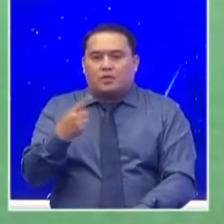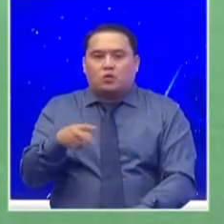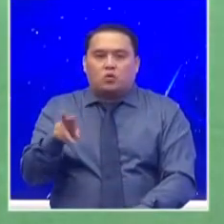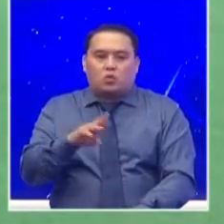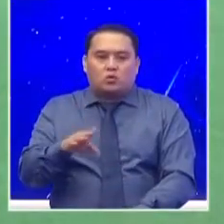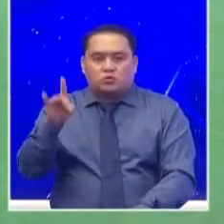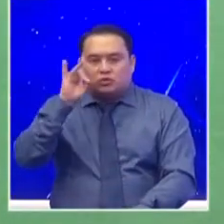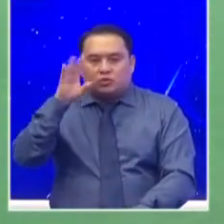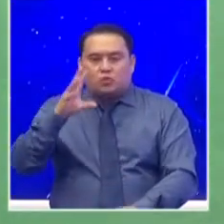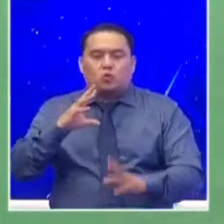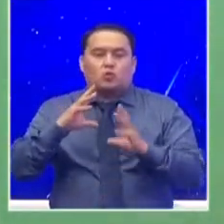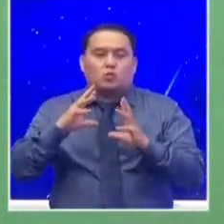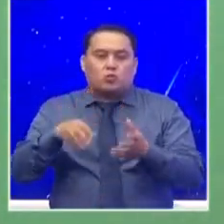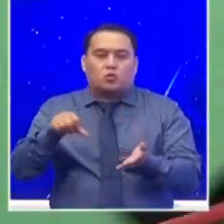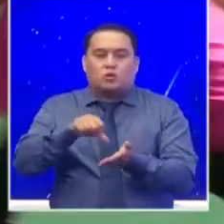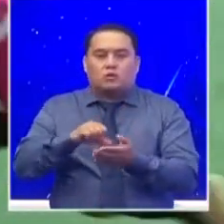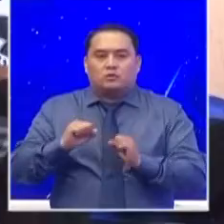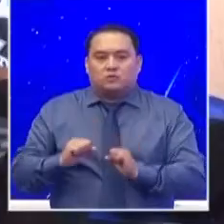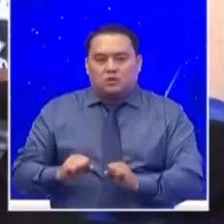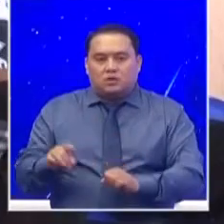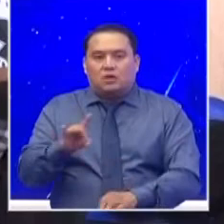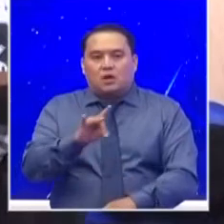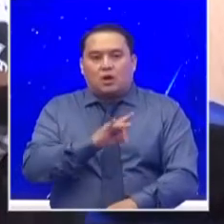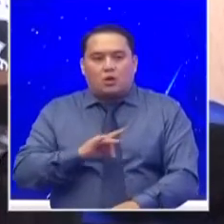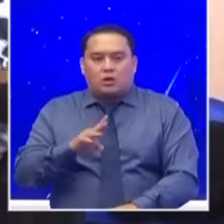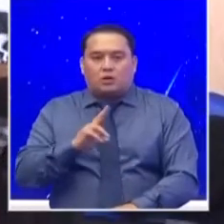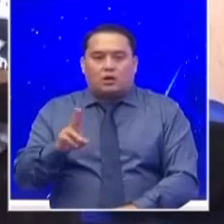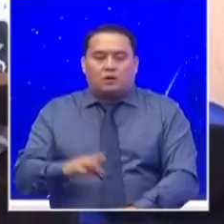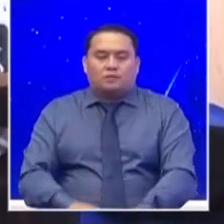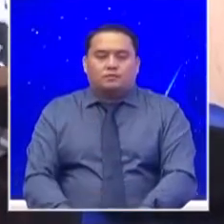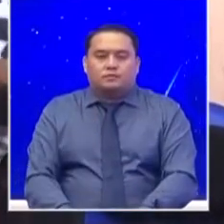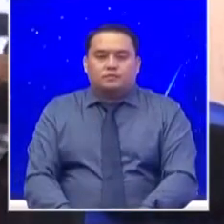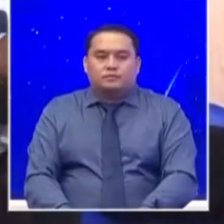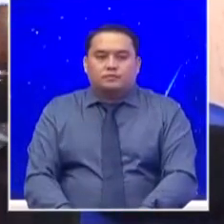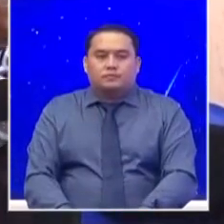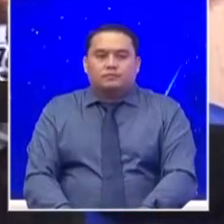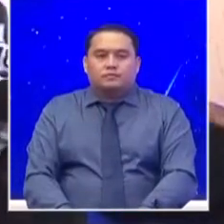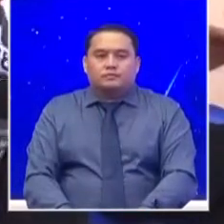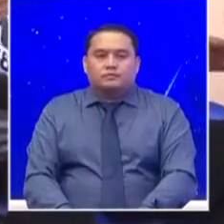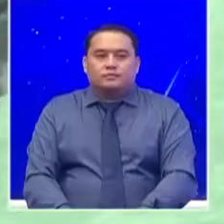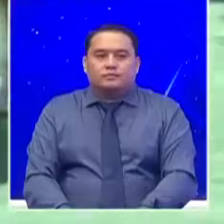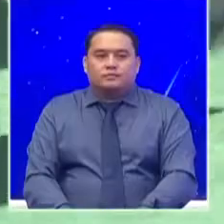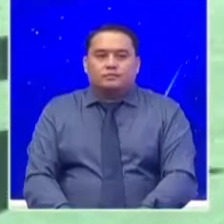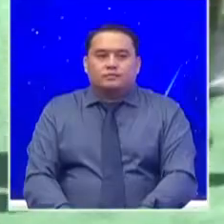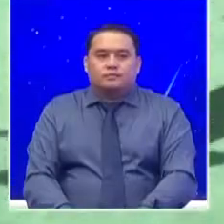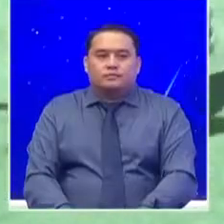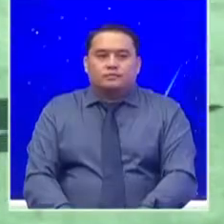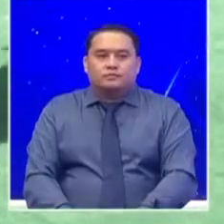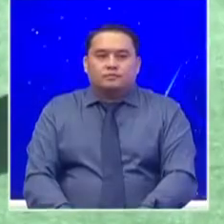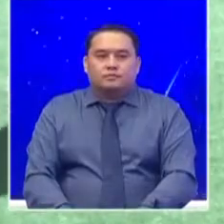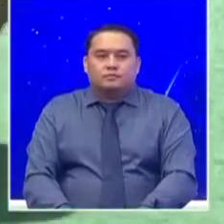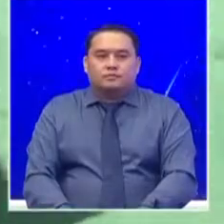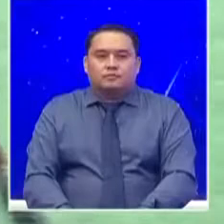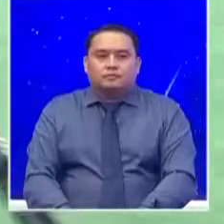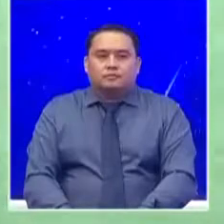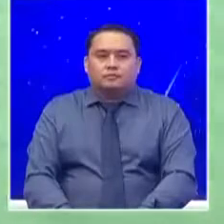июня чемпионам турнира предстоит защищать честь региона на республиканском уровне. Пана Усимбекова, Жаркын Шынтаев, телеканал